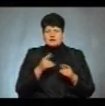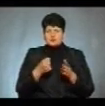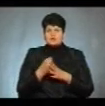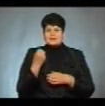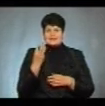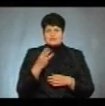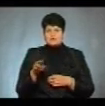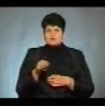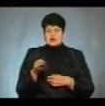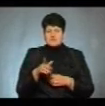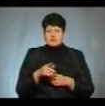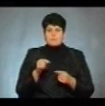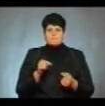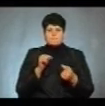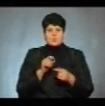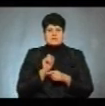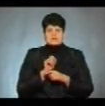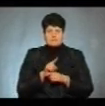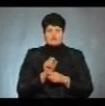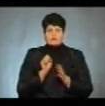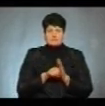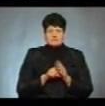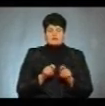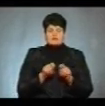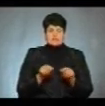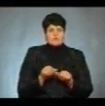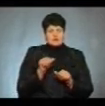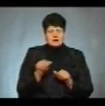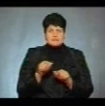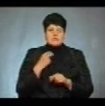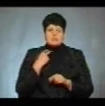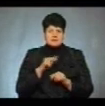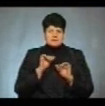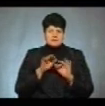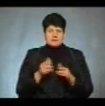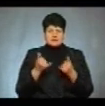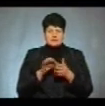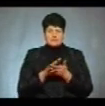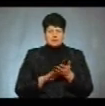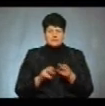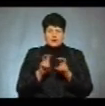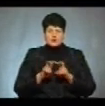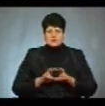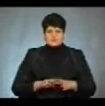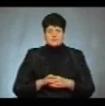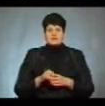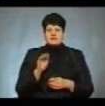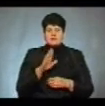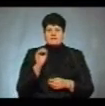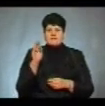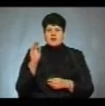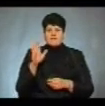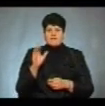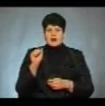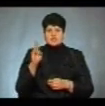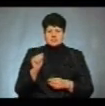13 травня. Проти замовника вбивства порушили окреме кримінальне провадження. Наразі триває розслідування. Віталія Ващенка побили на території